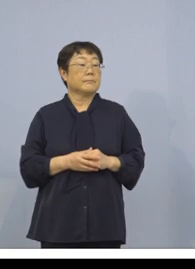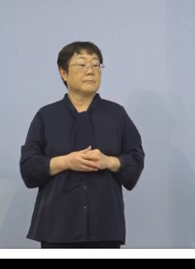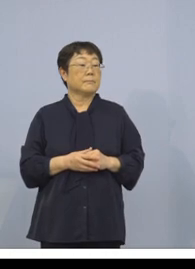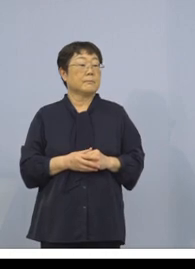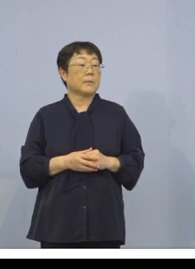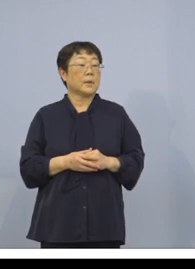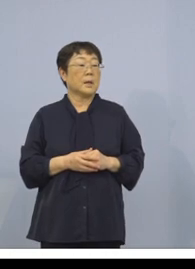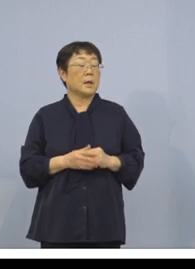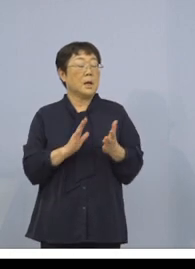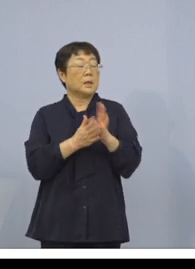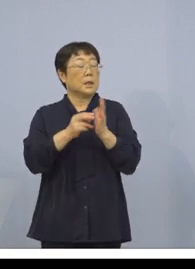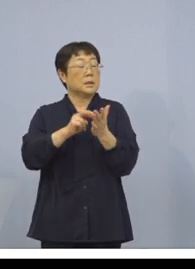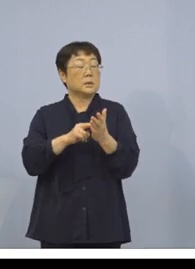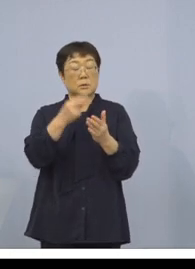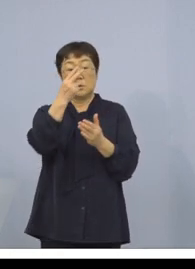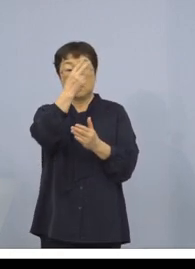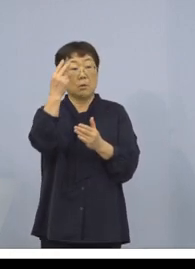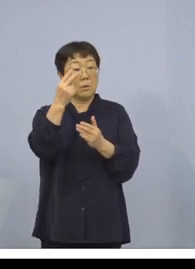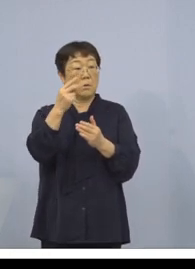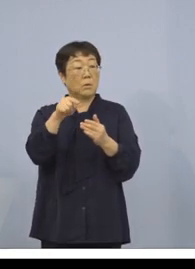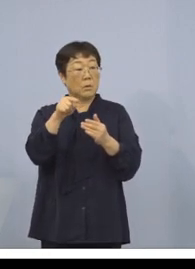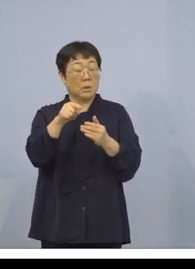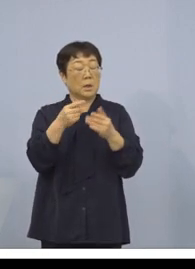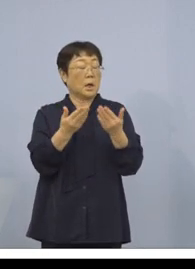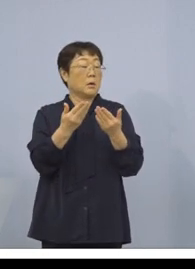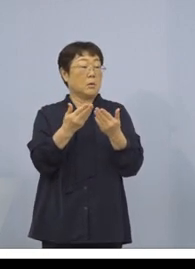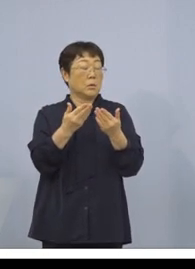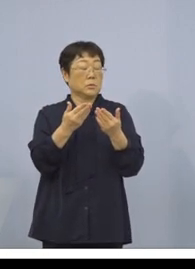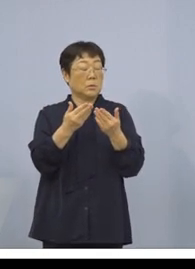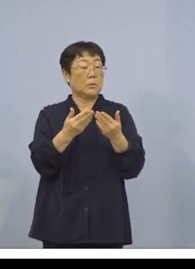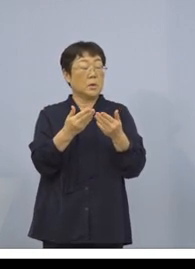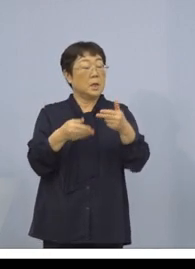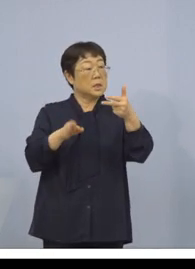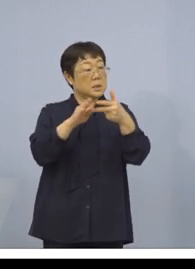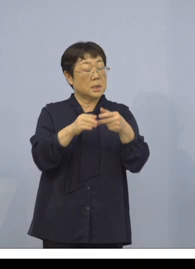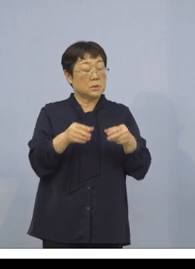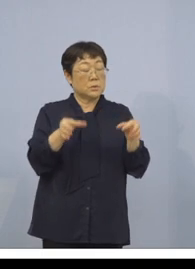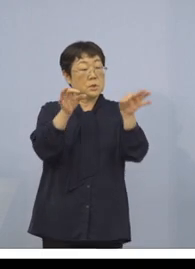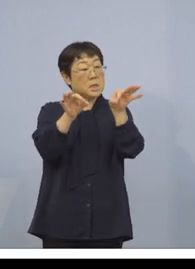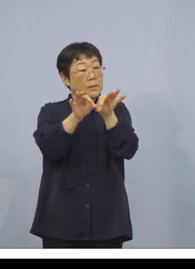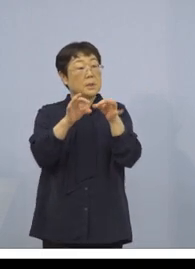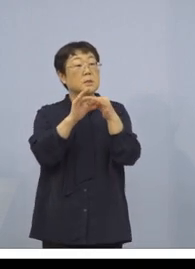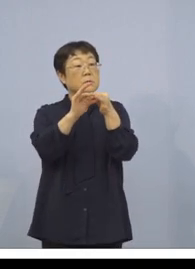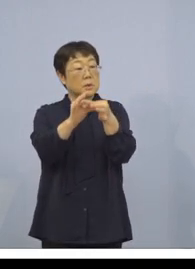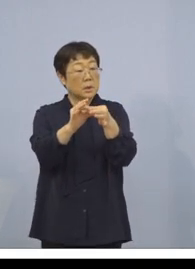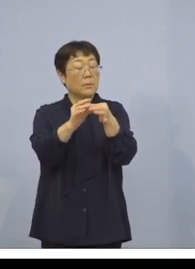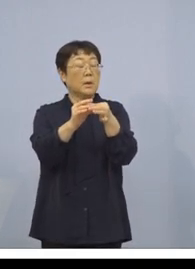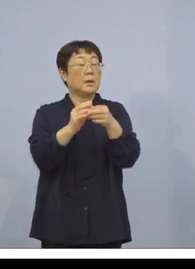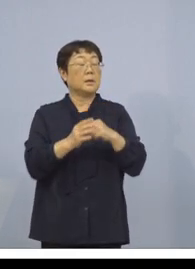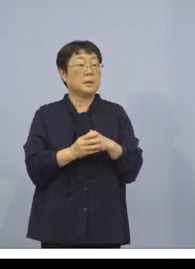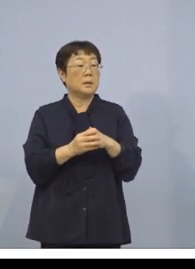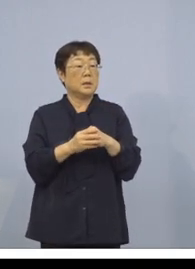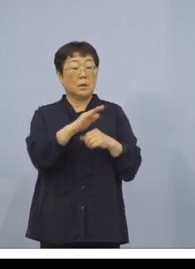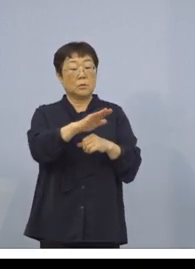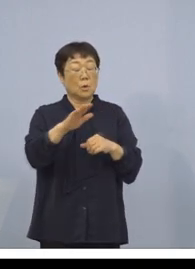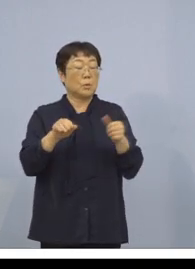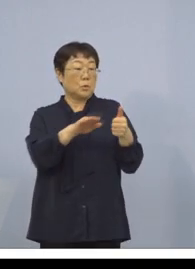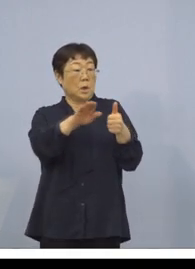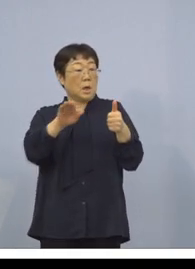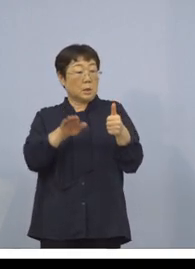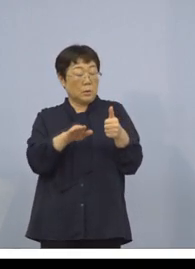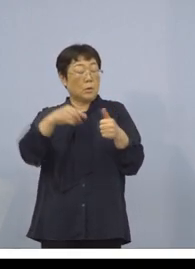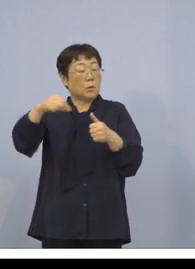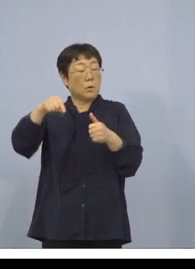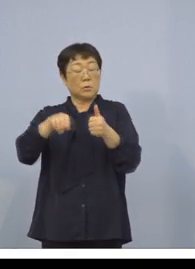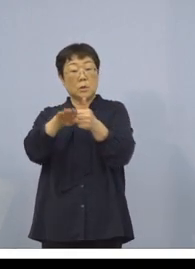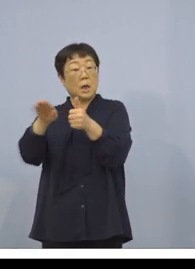この県立高校の学校の施設整備ということは今後子どもたちの環境、教育